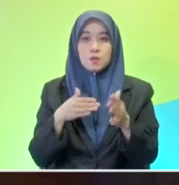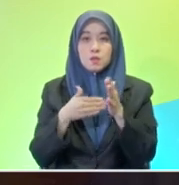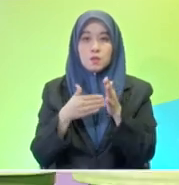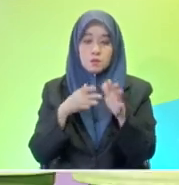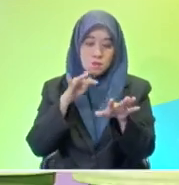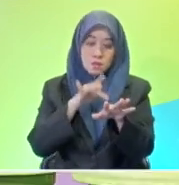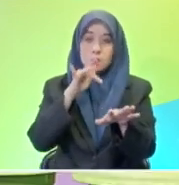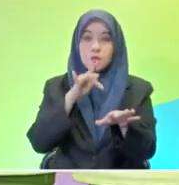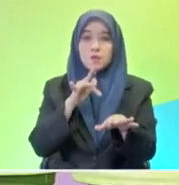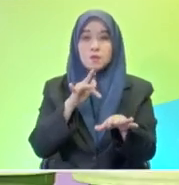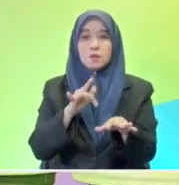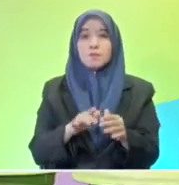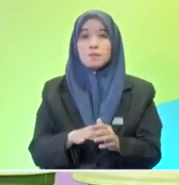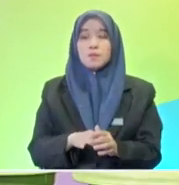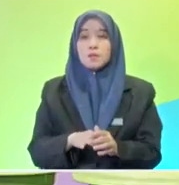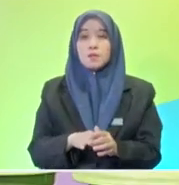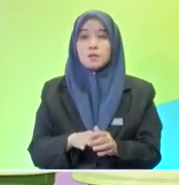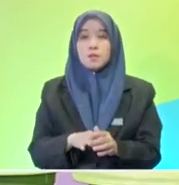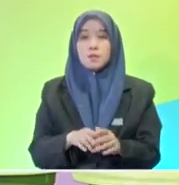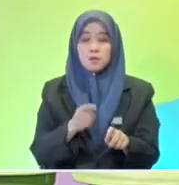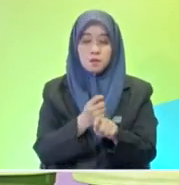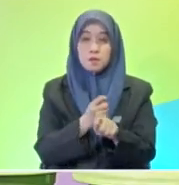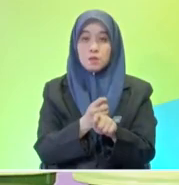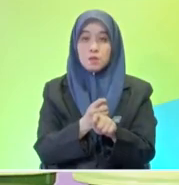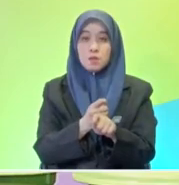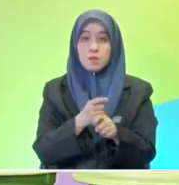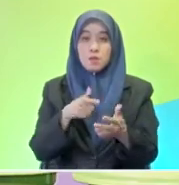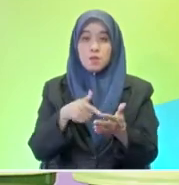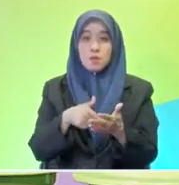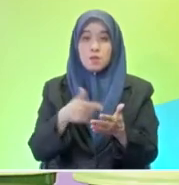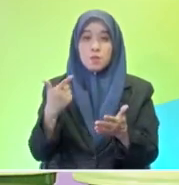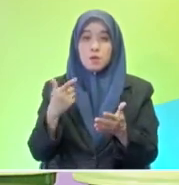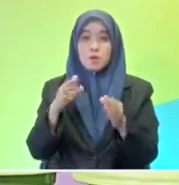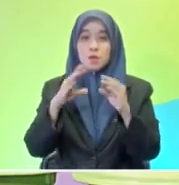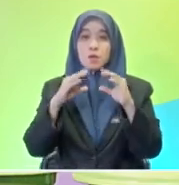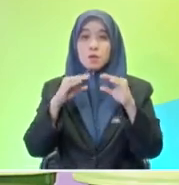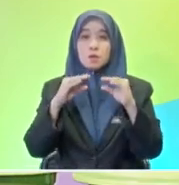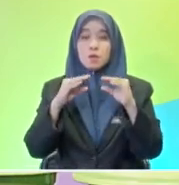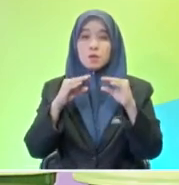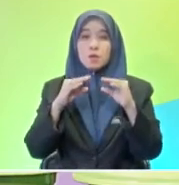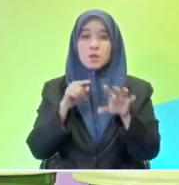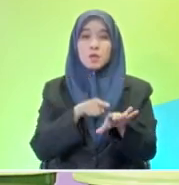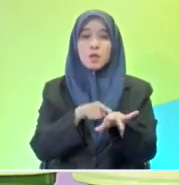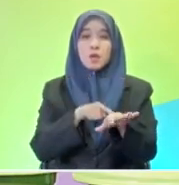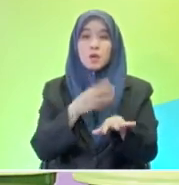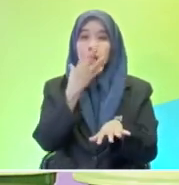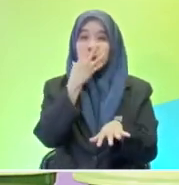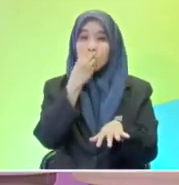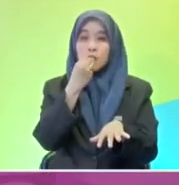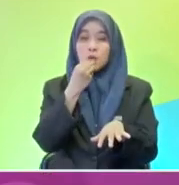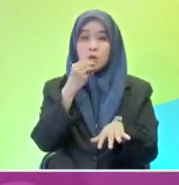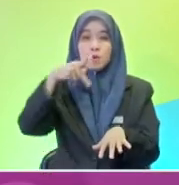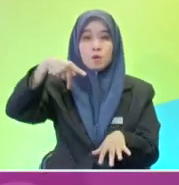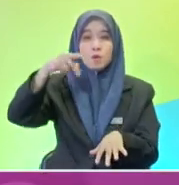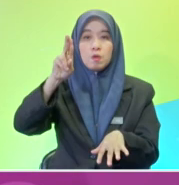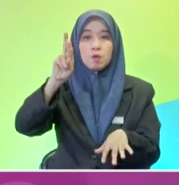kita kena sentuh okey okey tekstur Tu nampak tak dia lebih lembut ini ialah daun Limau purut daun Limau